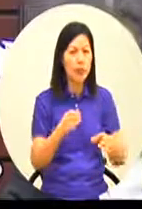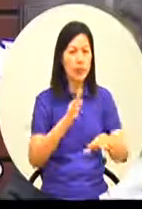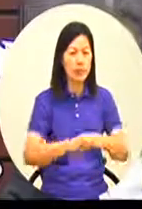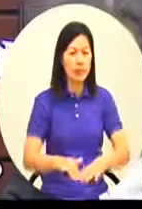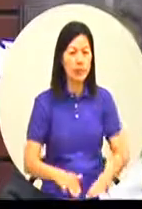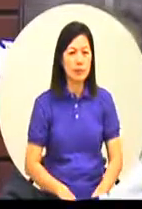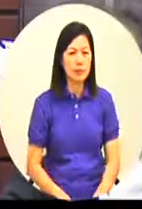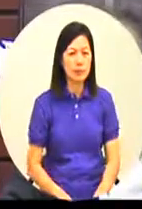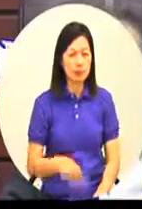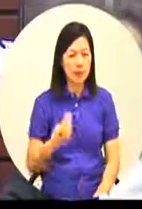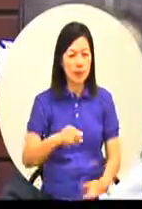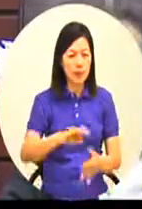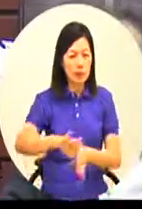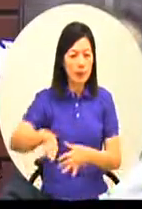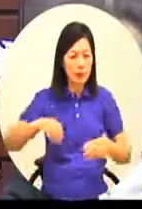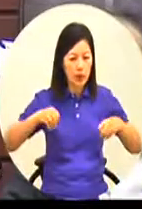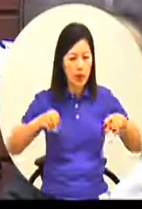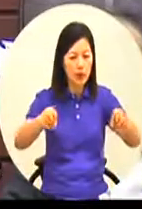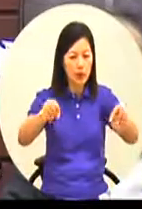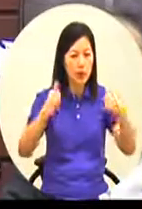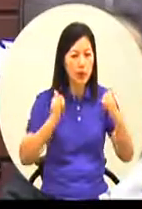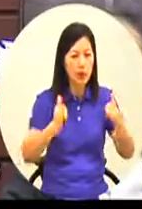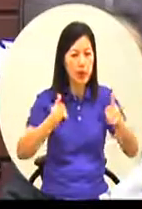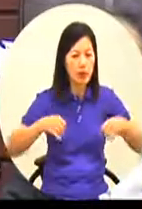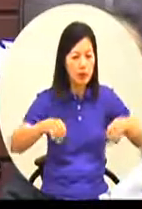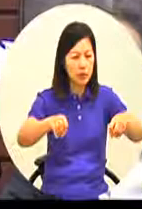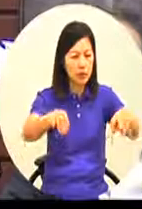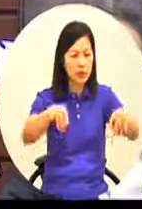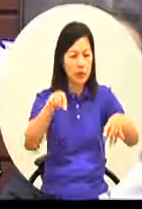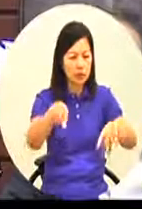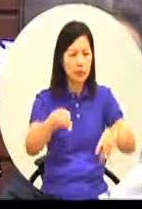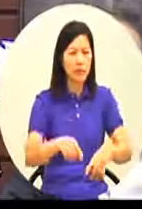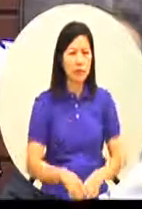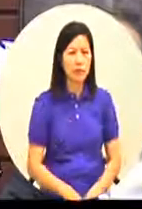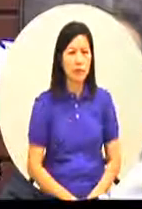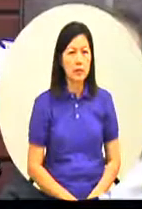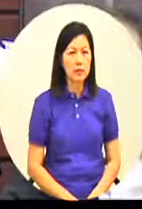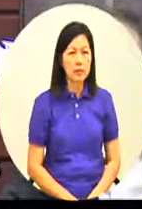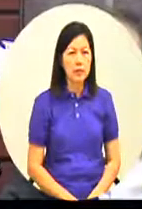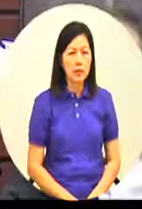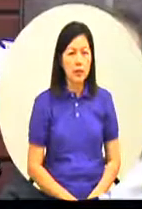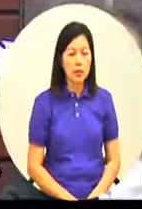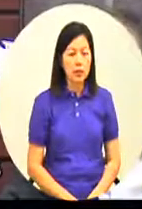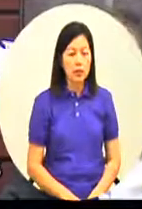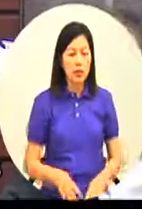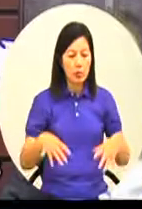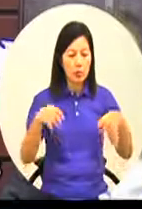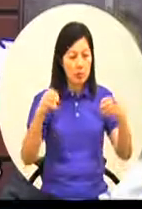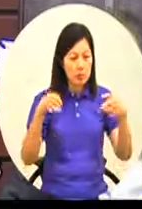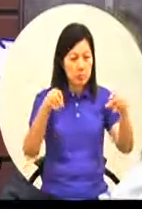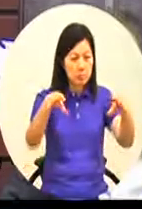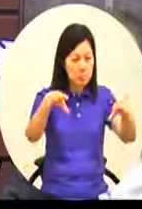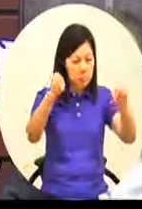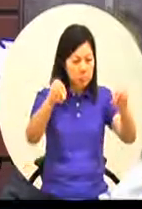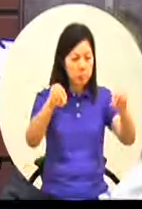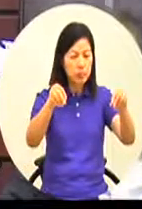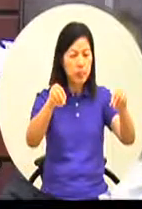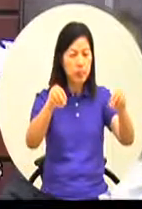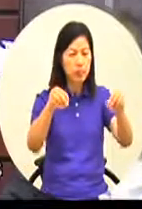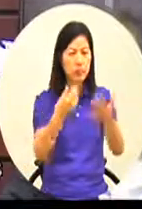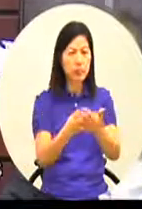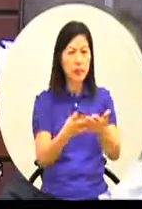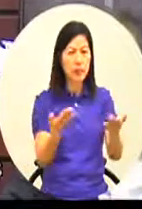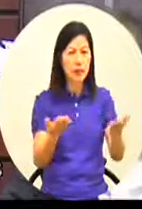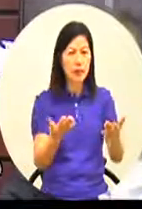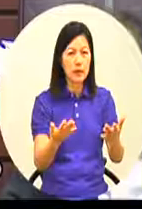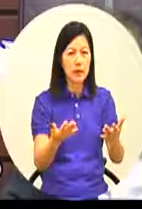另外议员在讲路灯的部分，那这个路灯的部分有时候路灯不亮，那我也讲过说也不